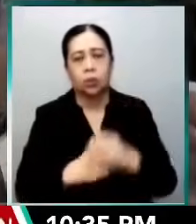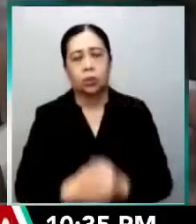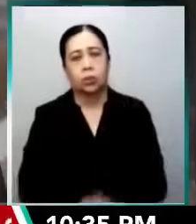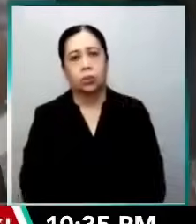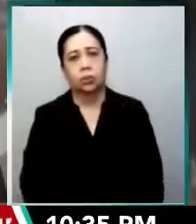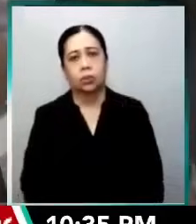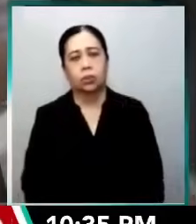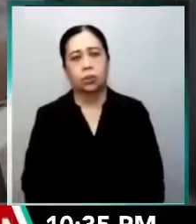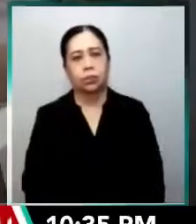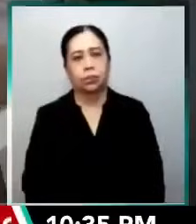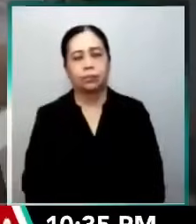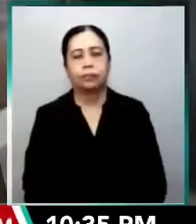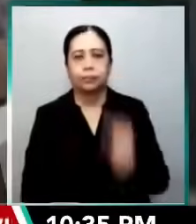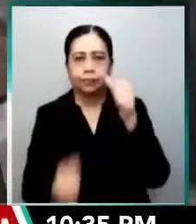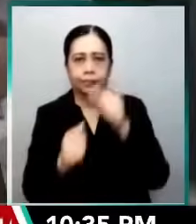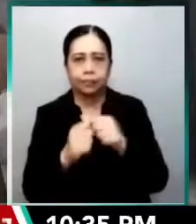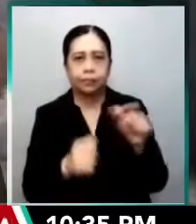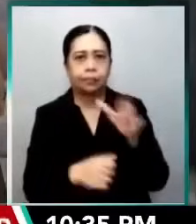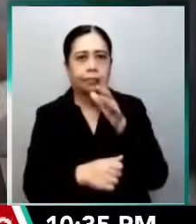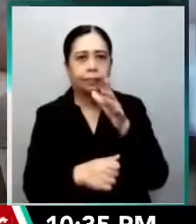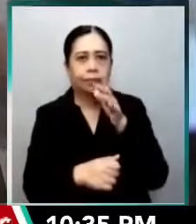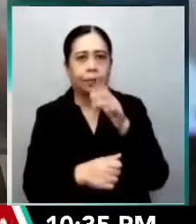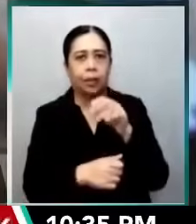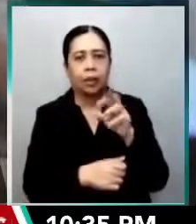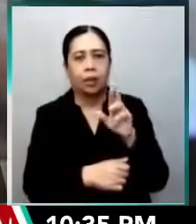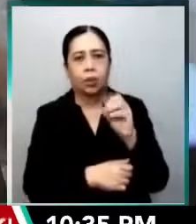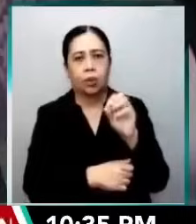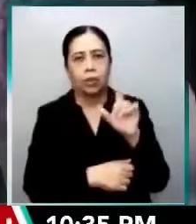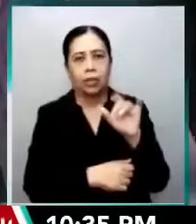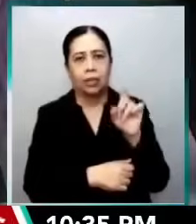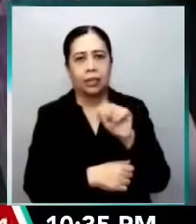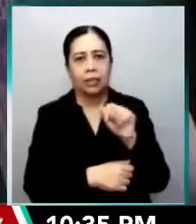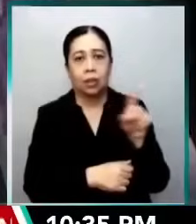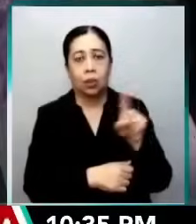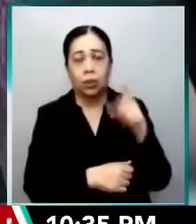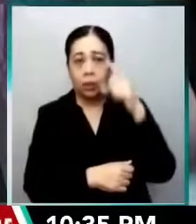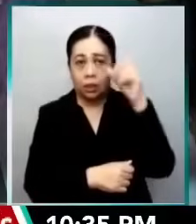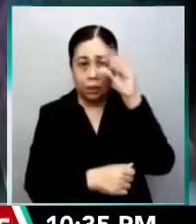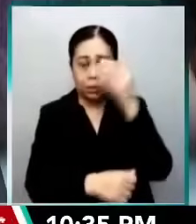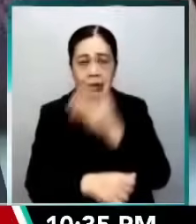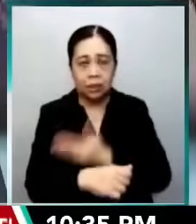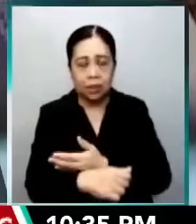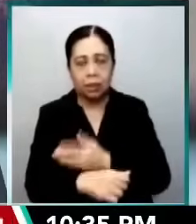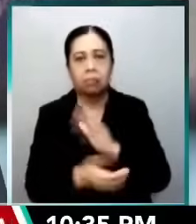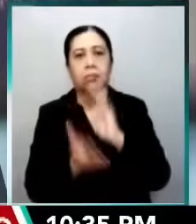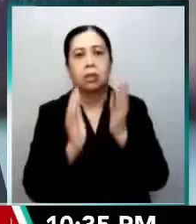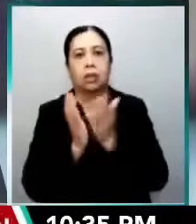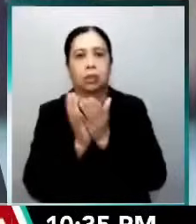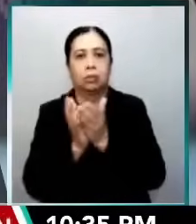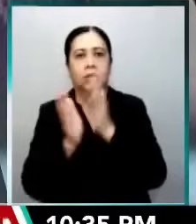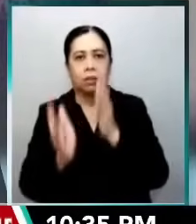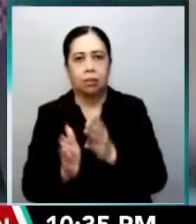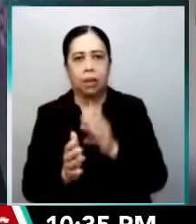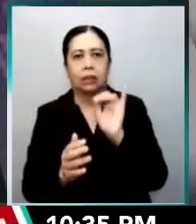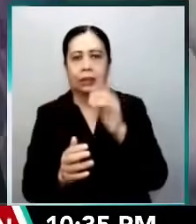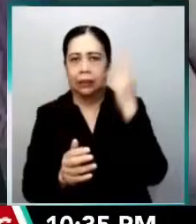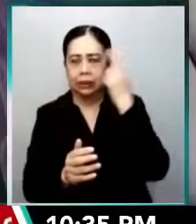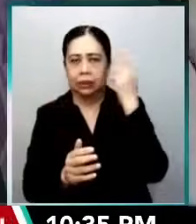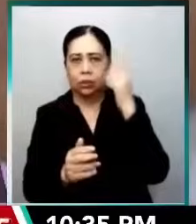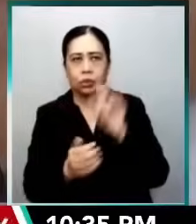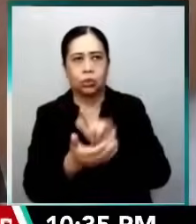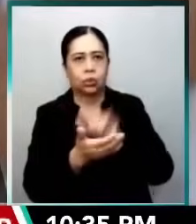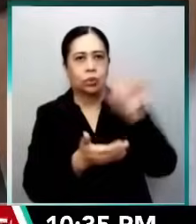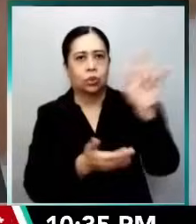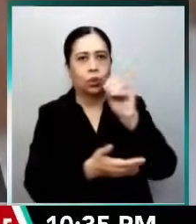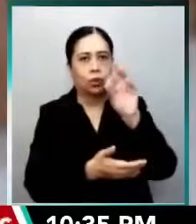Inalala ng kanyang inang si Rodalisa ang pangarap ng anak na maging seaman na isa raw sa dahilan kaya nagtrabaho siya sa Qatar simula noong